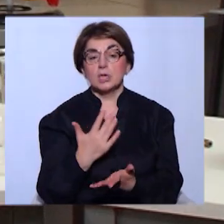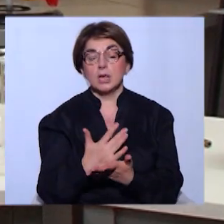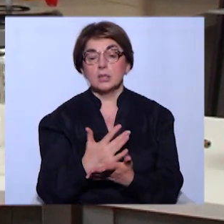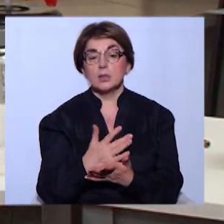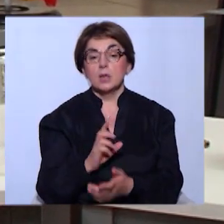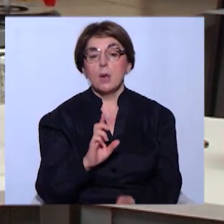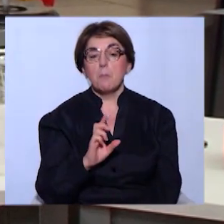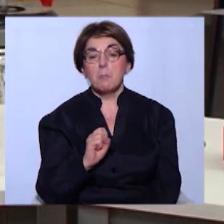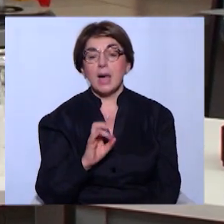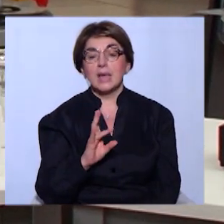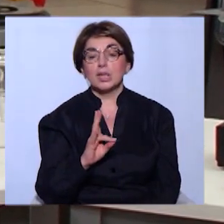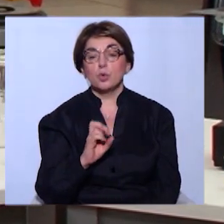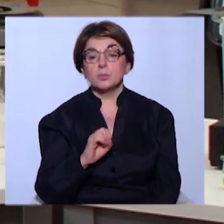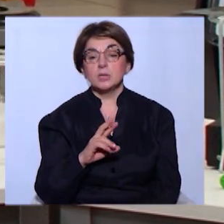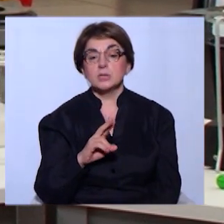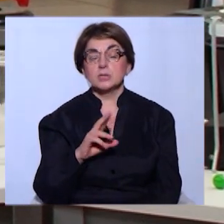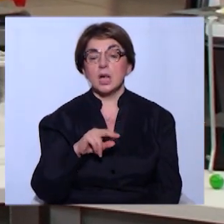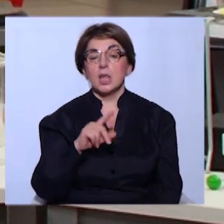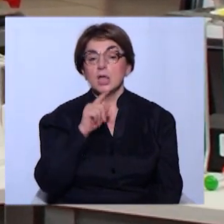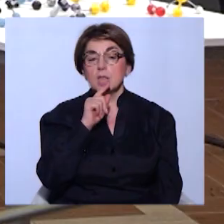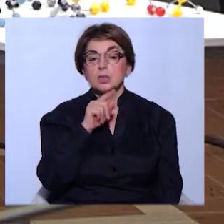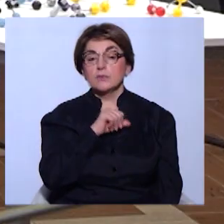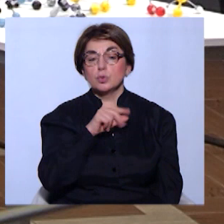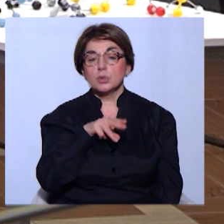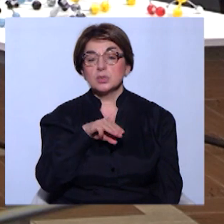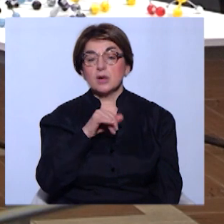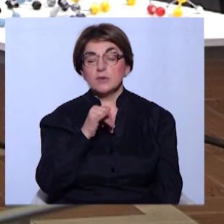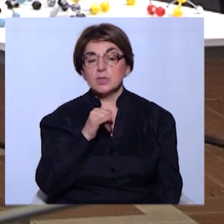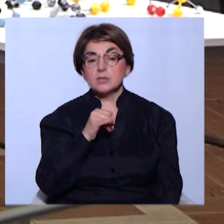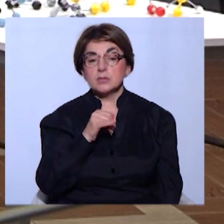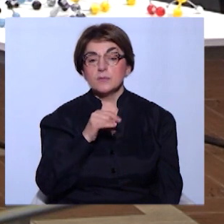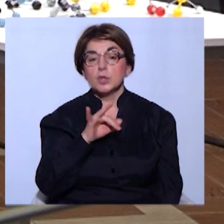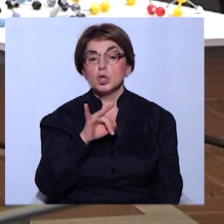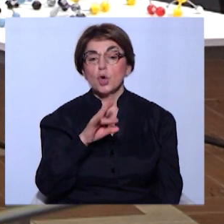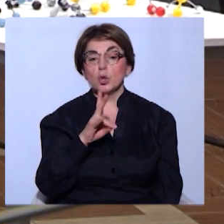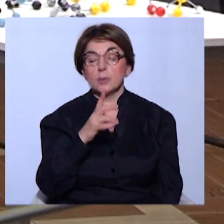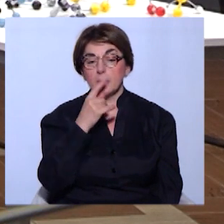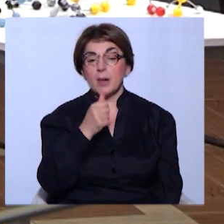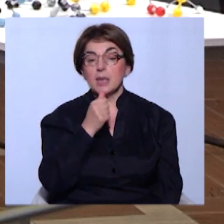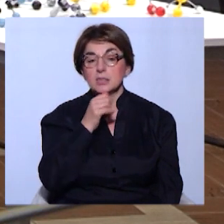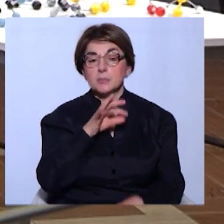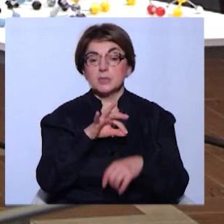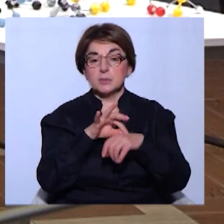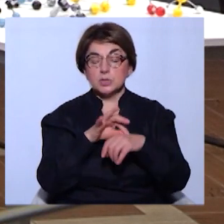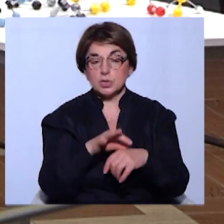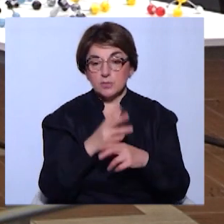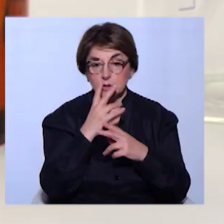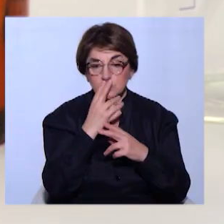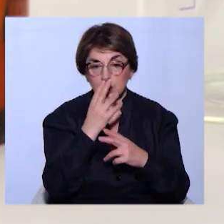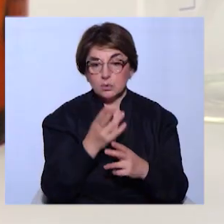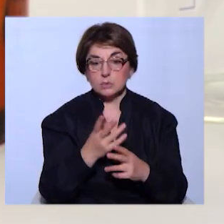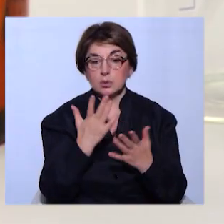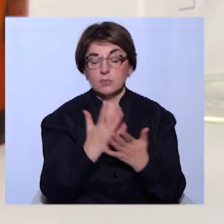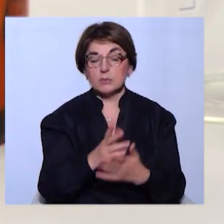გაჩვენოთ. აი, როგორც ხედავთ, გვაქვს ბარიუმის ქლორიდი, გვაქვს ასევე ტყვიის ნიტრატი და ნატრიუმის სულფატი.